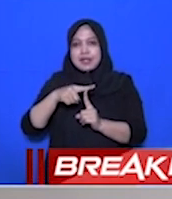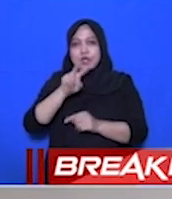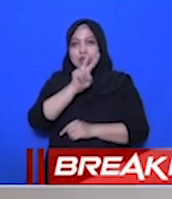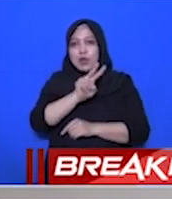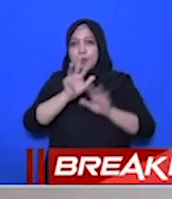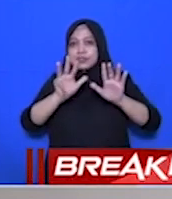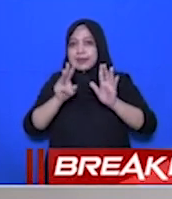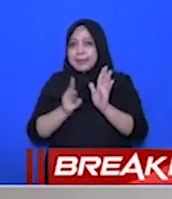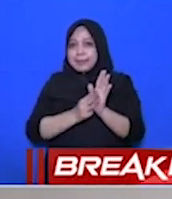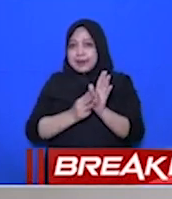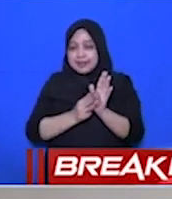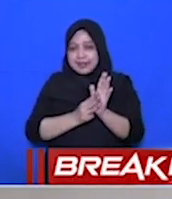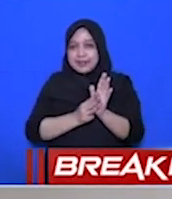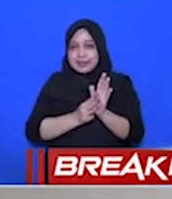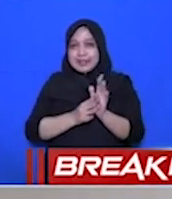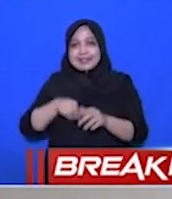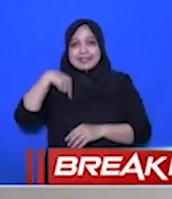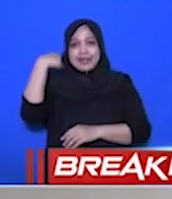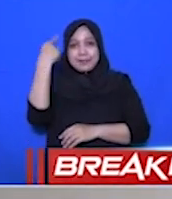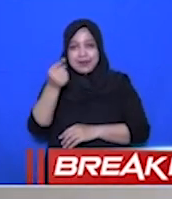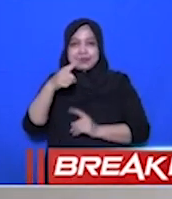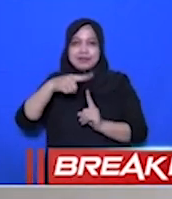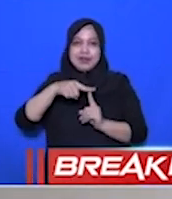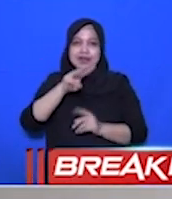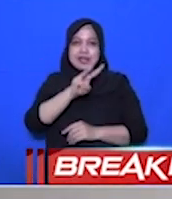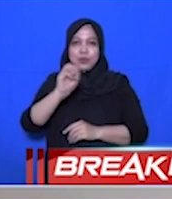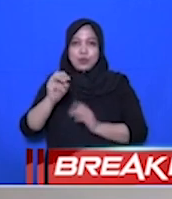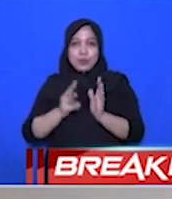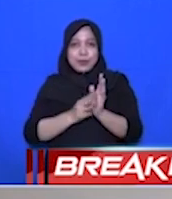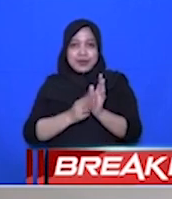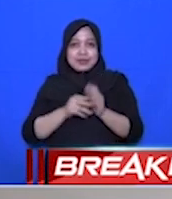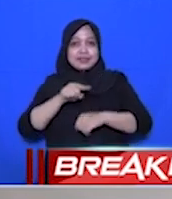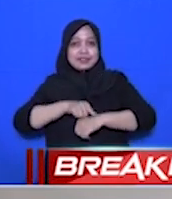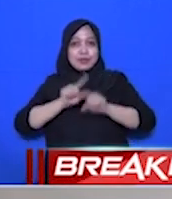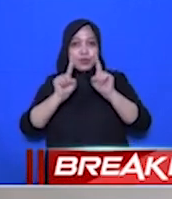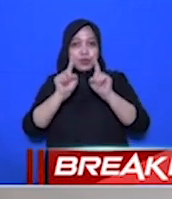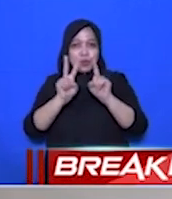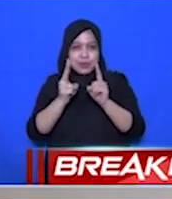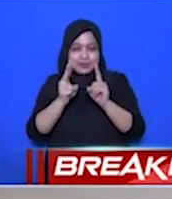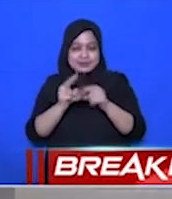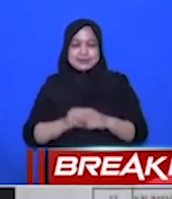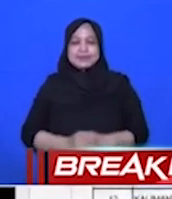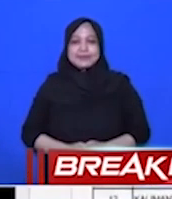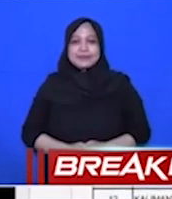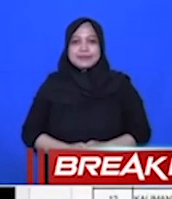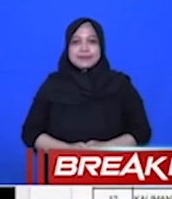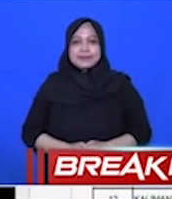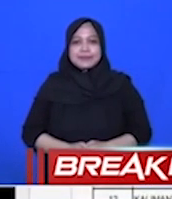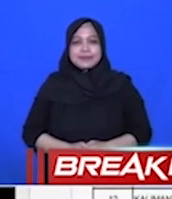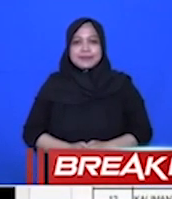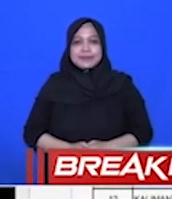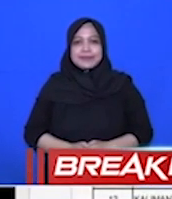m29 Maret sampai dengan 30 Mar pada hitungan 12.00 Hai